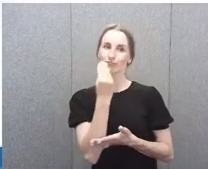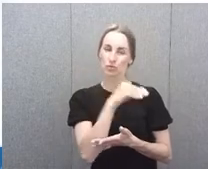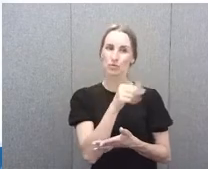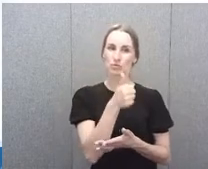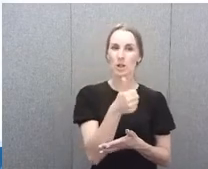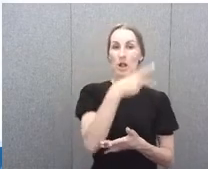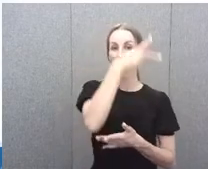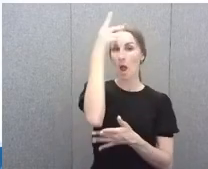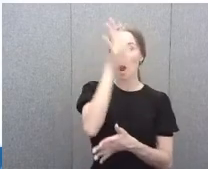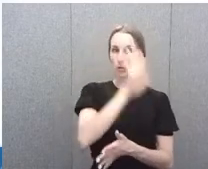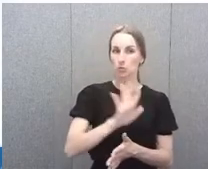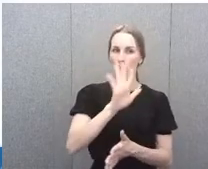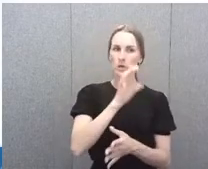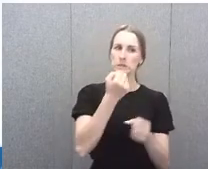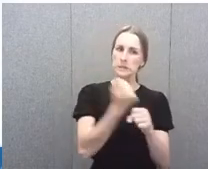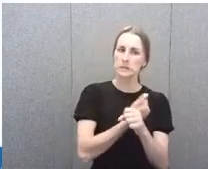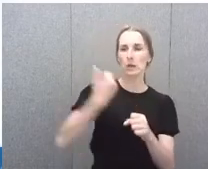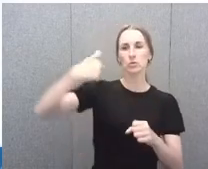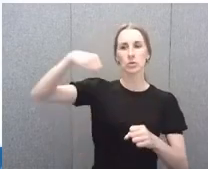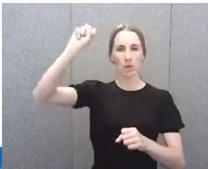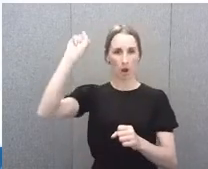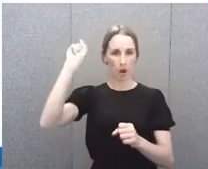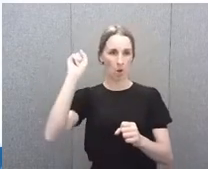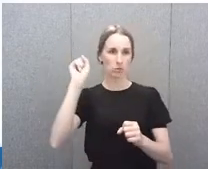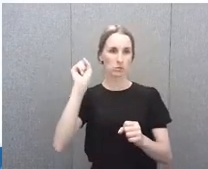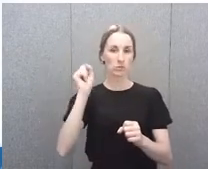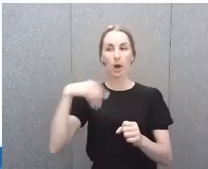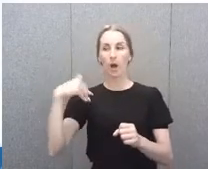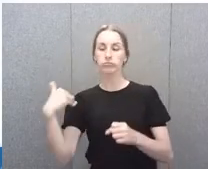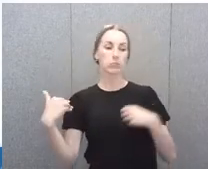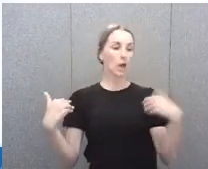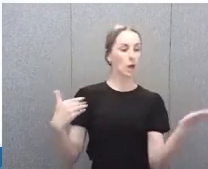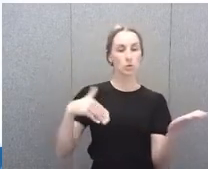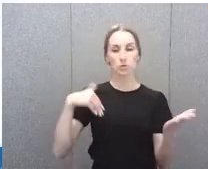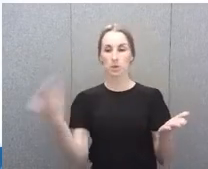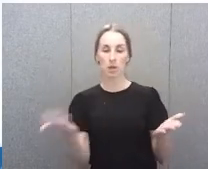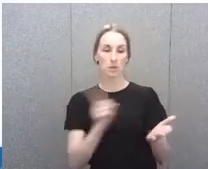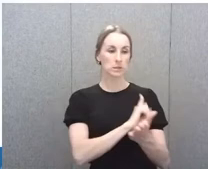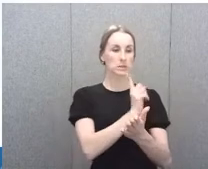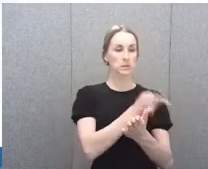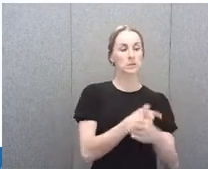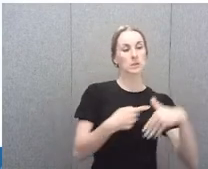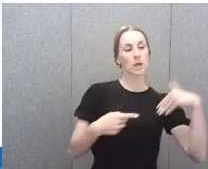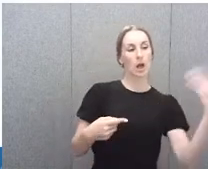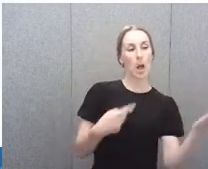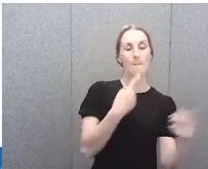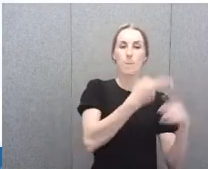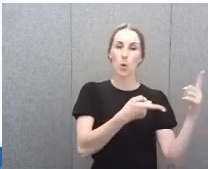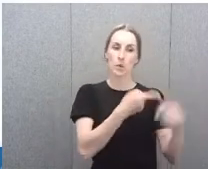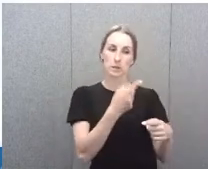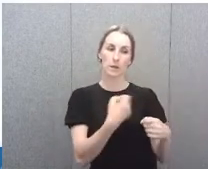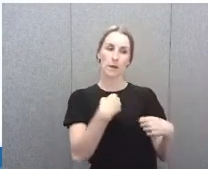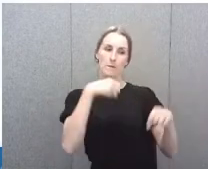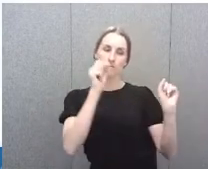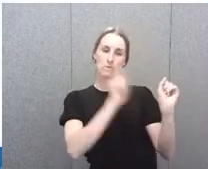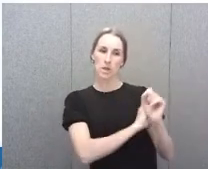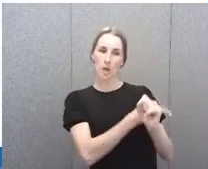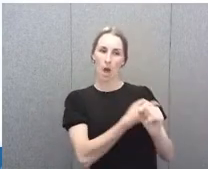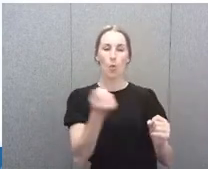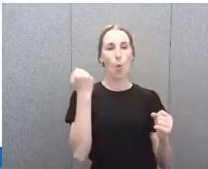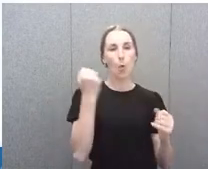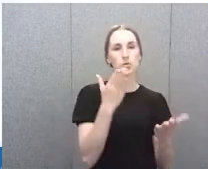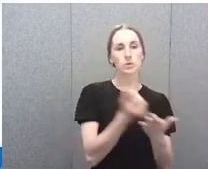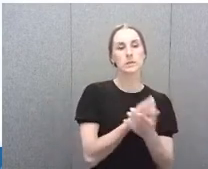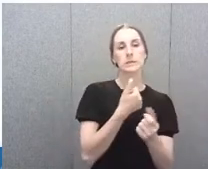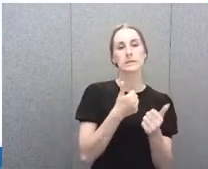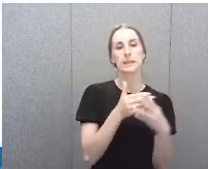мне кажется, это очень хороший знак. Литве, демократической стране, нужны и левые, и правые. Нам надо усилить левую